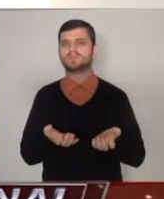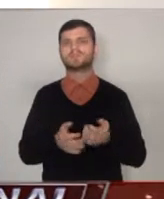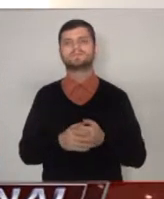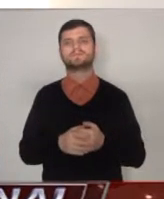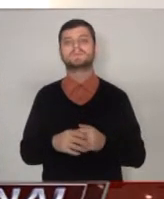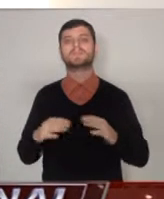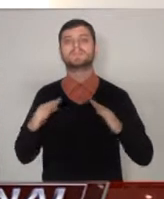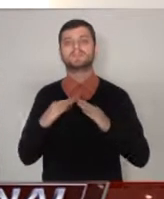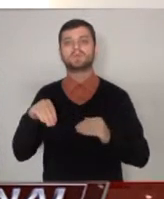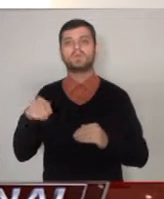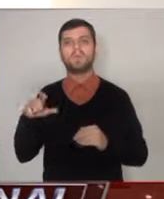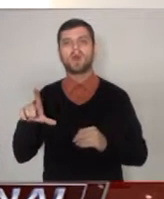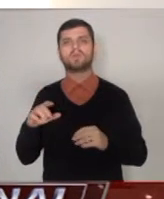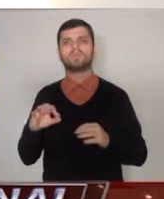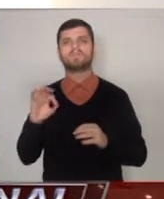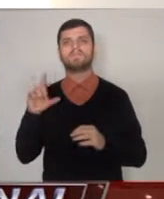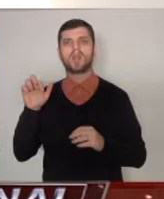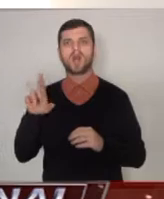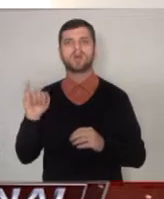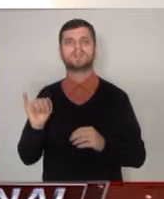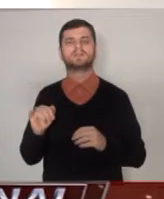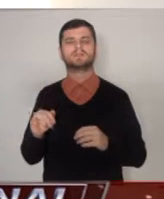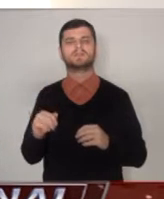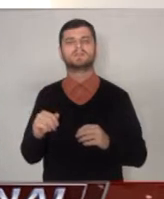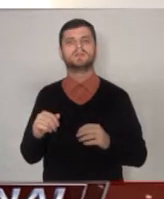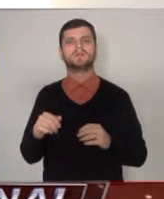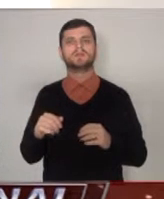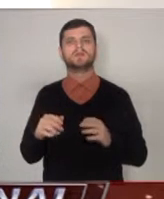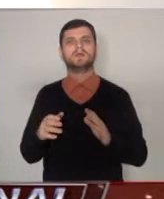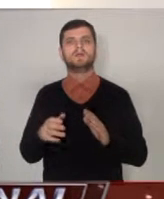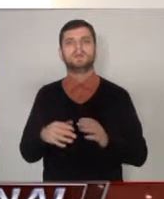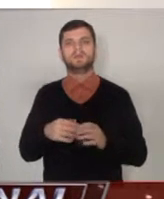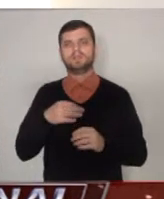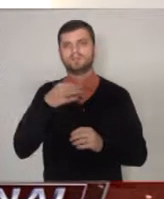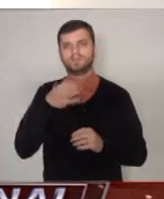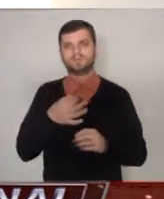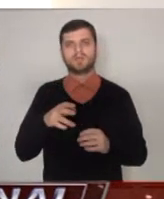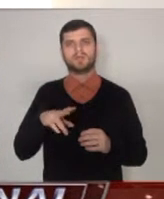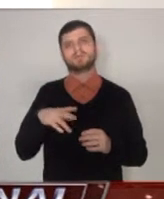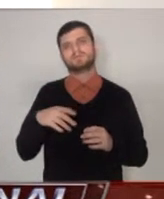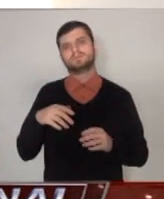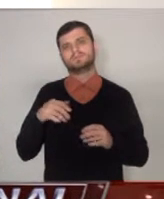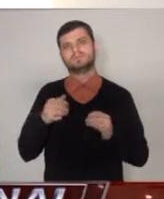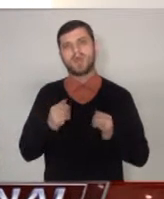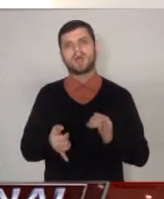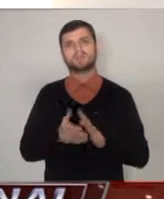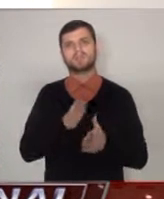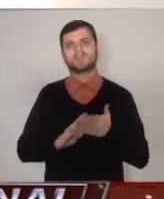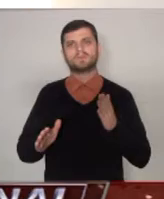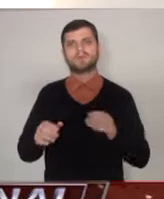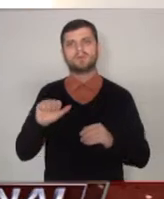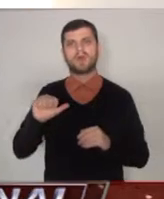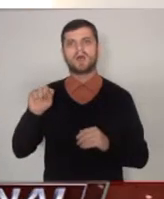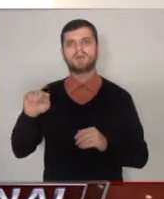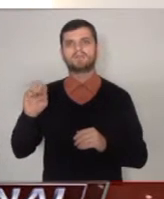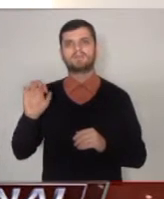Maluku Flori, să zice că tu nu Runceasa, terminăm și statul 2 de asfalt, deci eu zic că astăzi terminăm asfaltul,